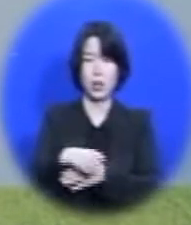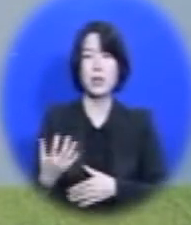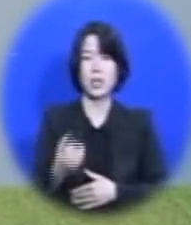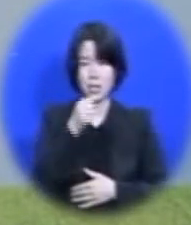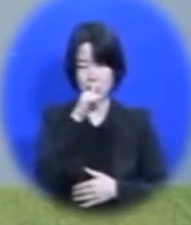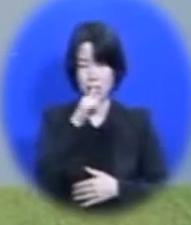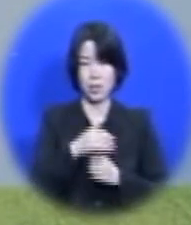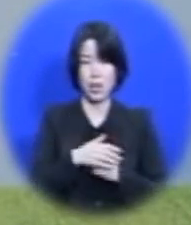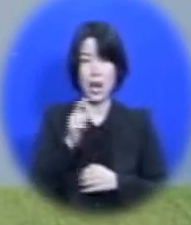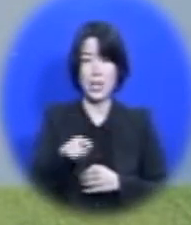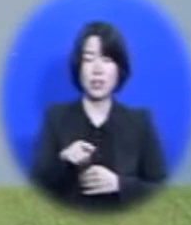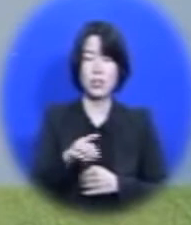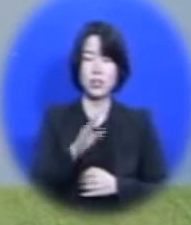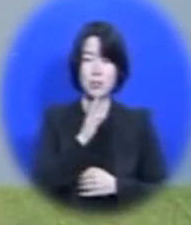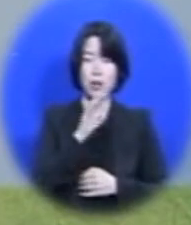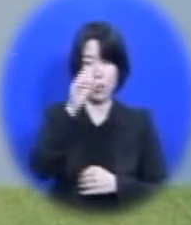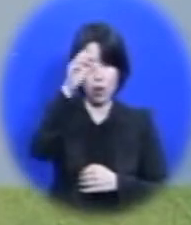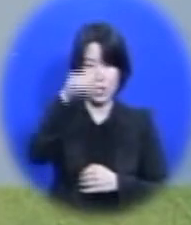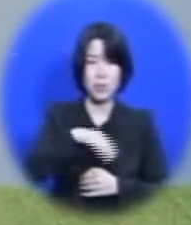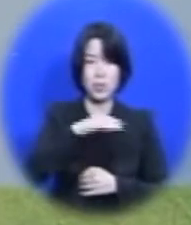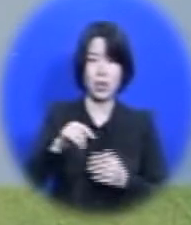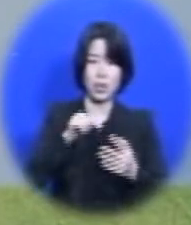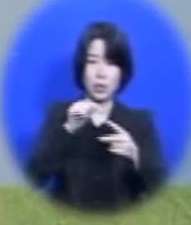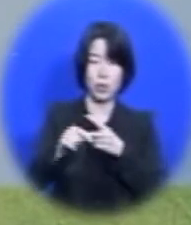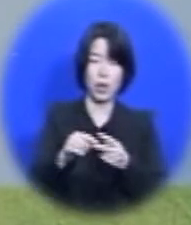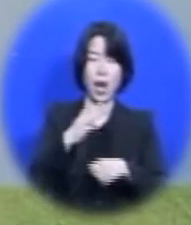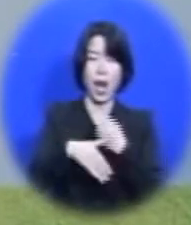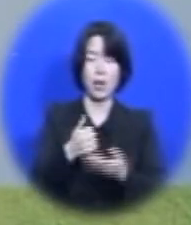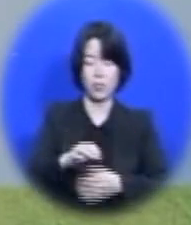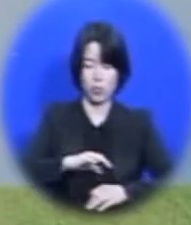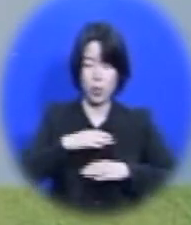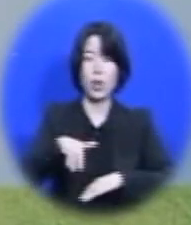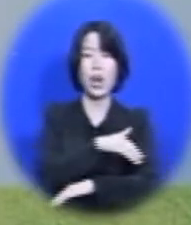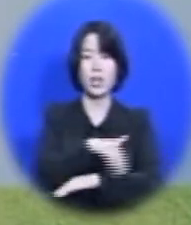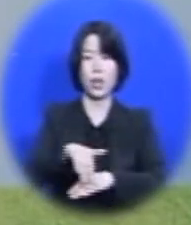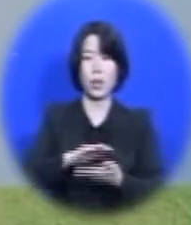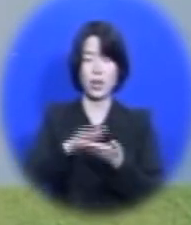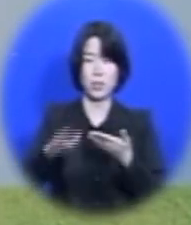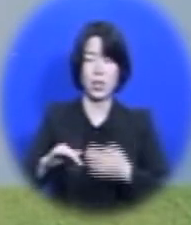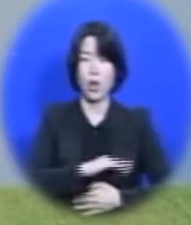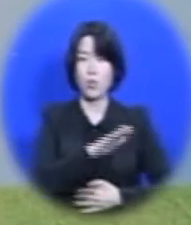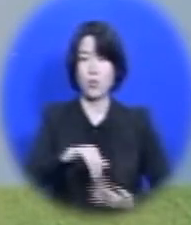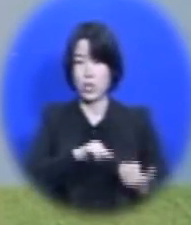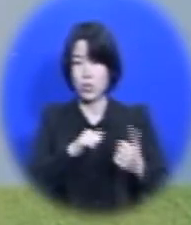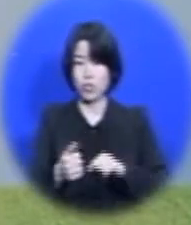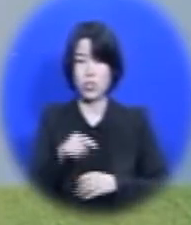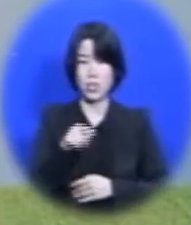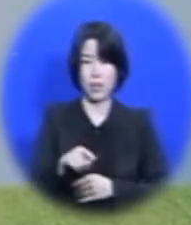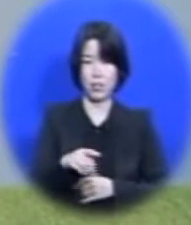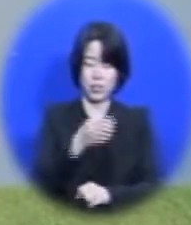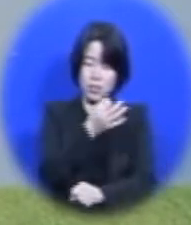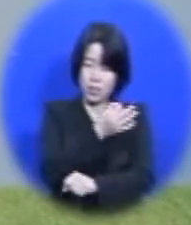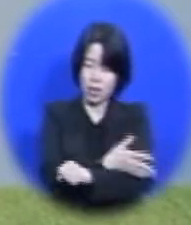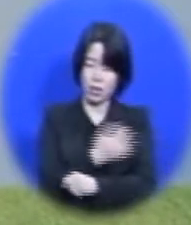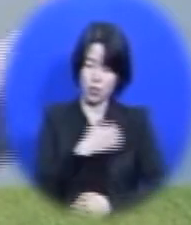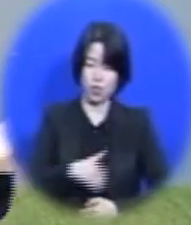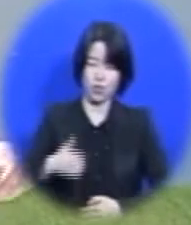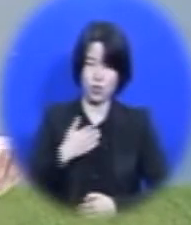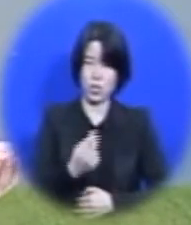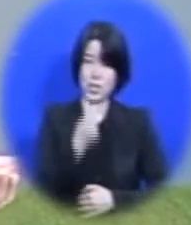맺어지잖아요. 이것이 바로 십자가를 통한 하나님의 놀라운 계획입니다. 우리가 죽는다고 하는 것을 단순히 육체의